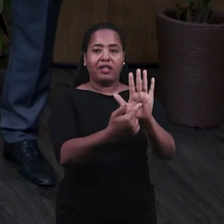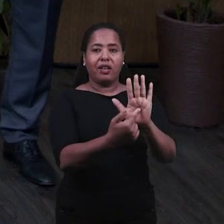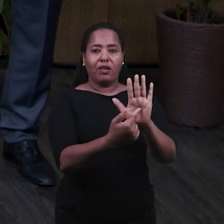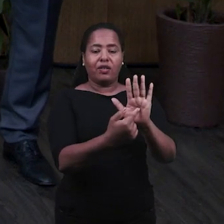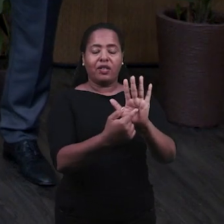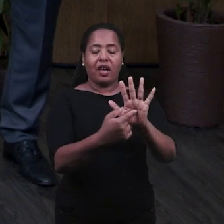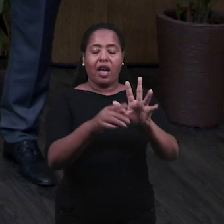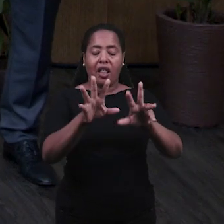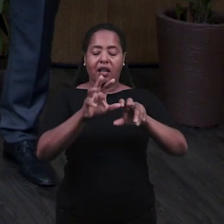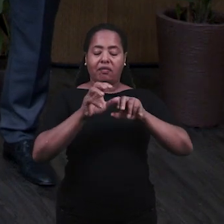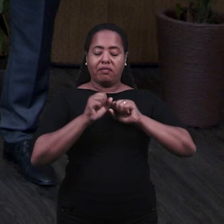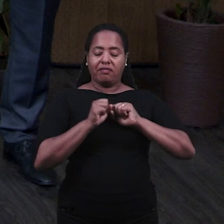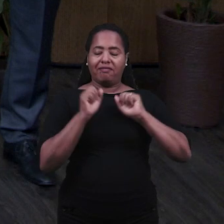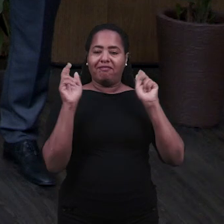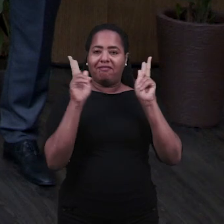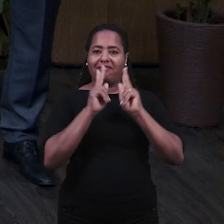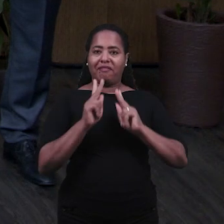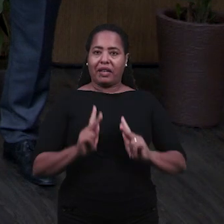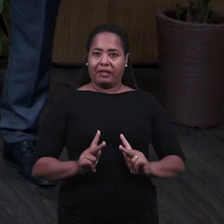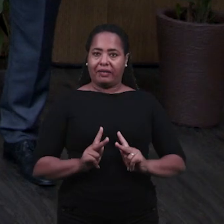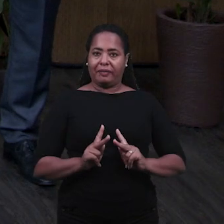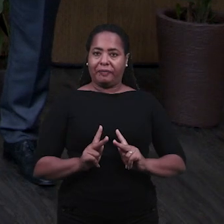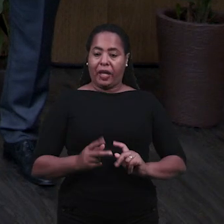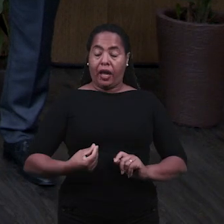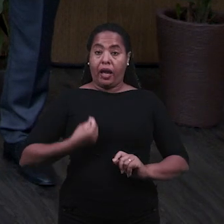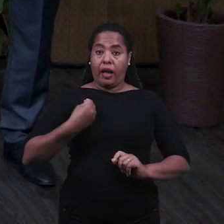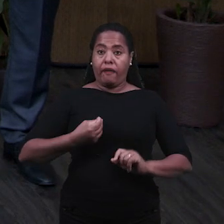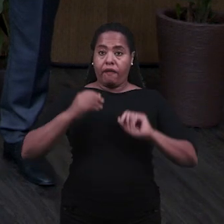paix, transforme la vie de l'homme,